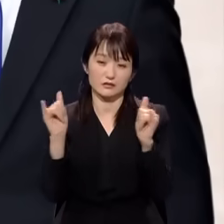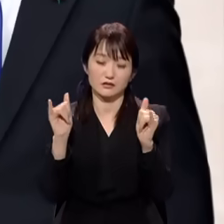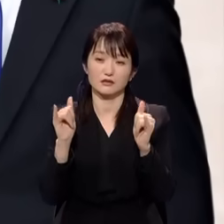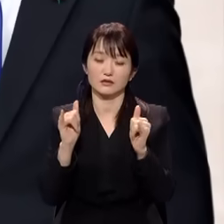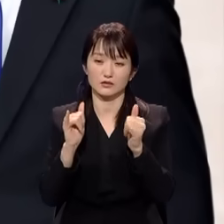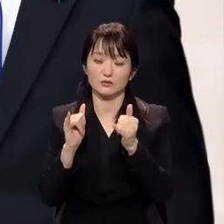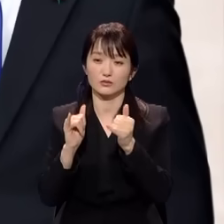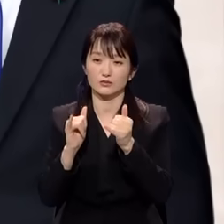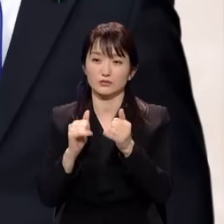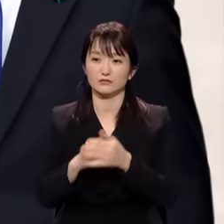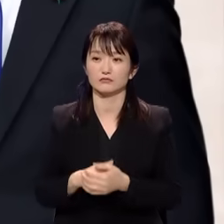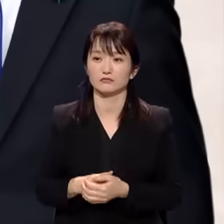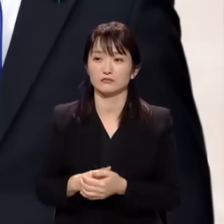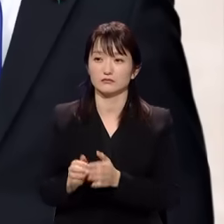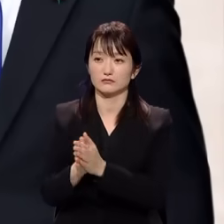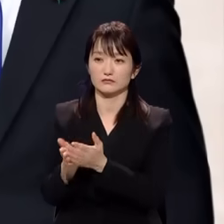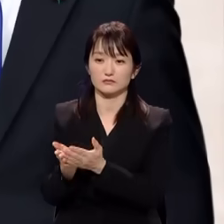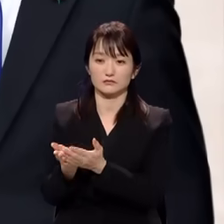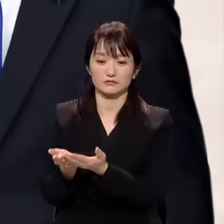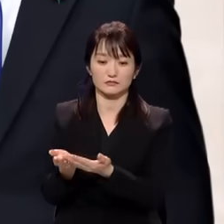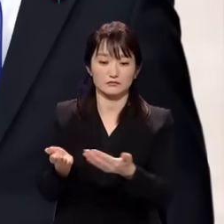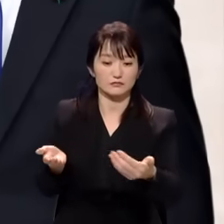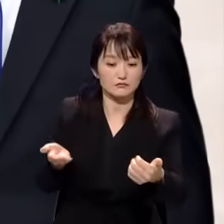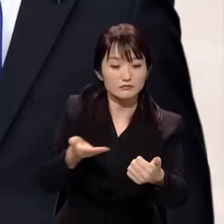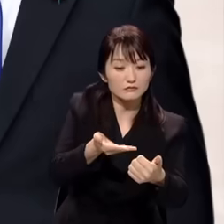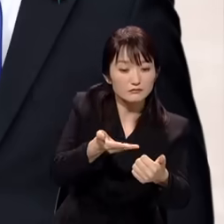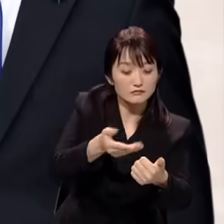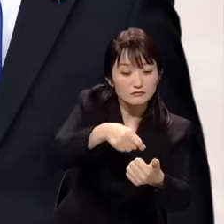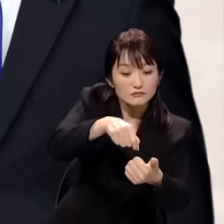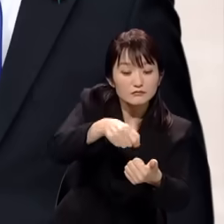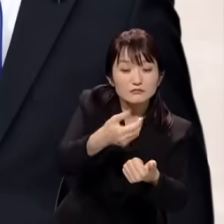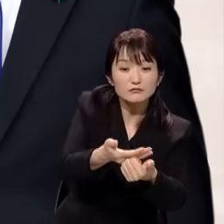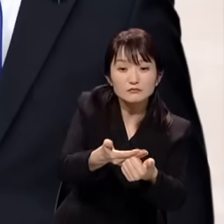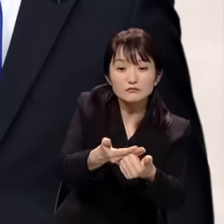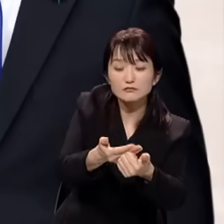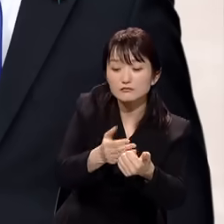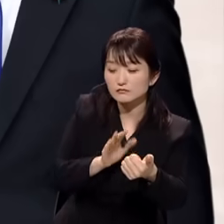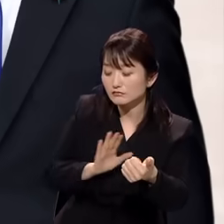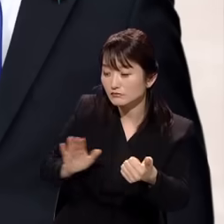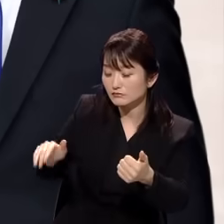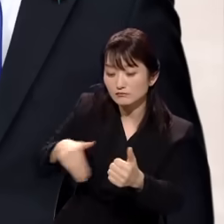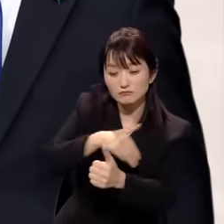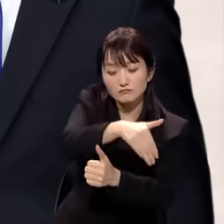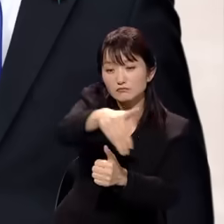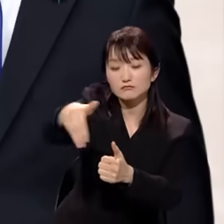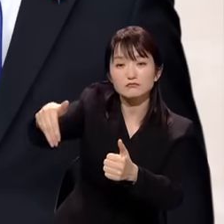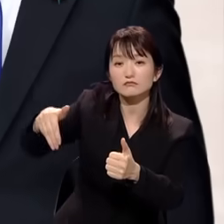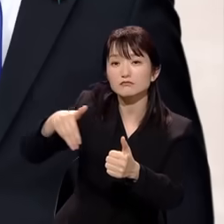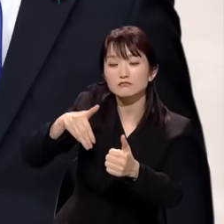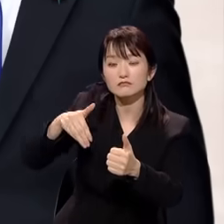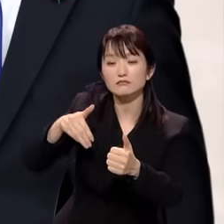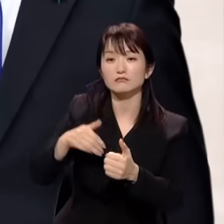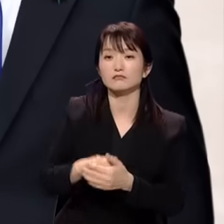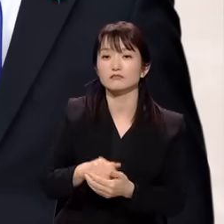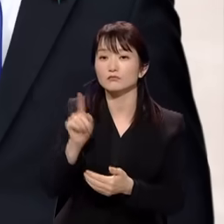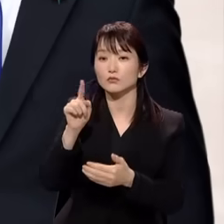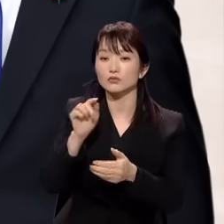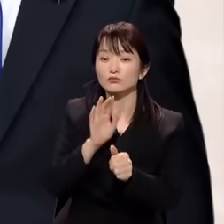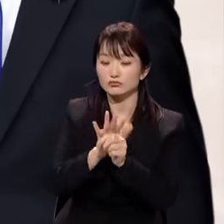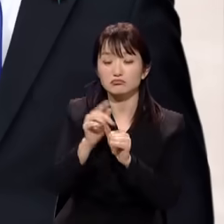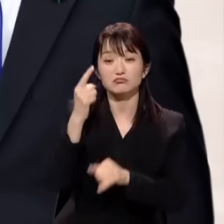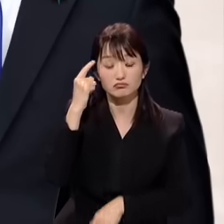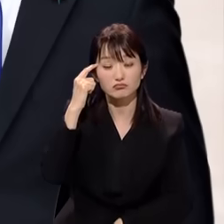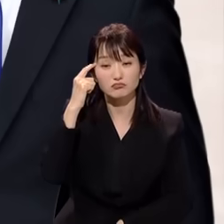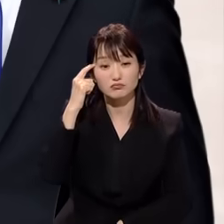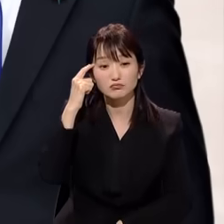하니까 접근을 해도 주변 기자들도 마찬가지고 경찰도 그냥 당연히 이재명 대표의 지지자라고 생각했기